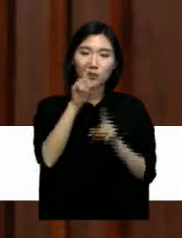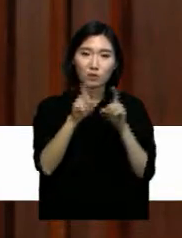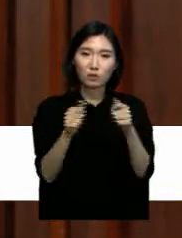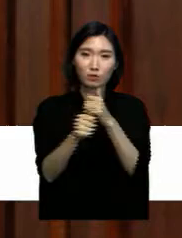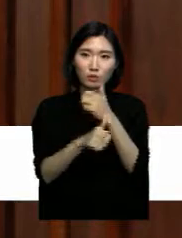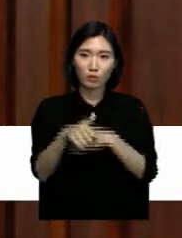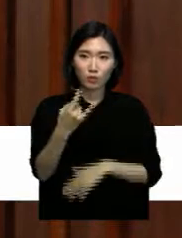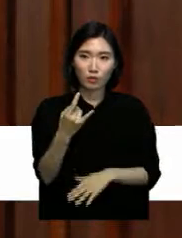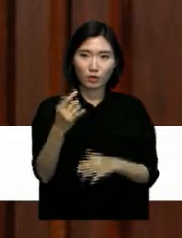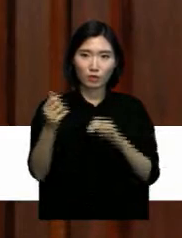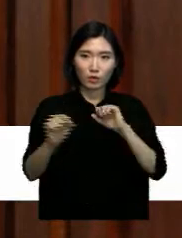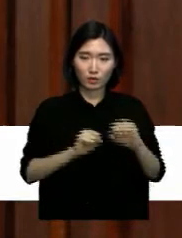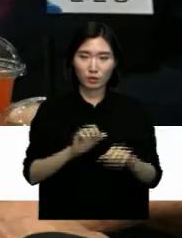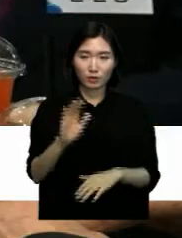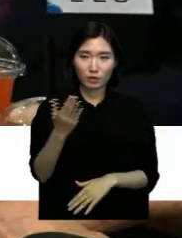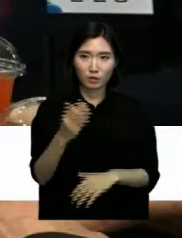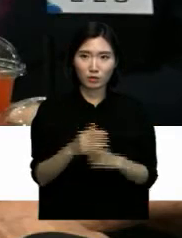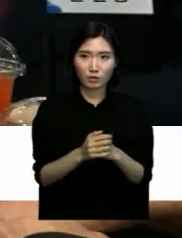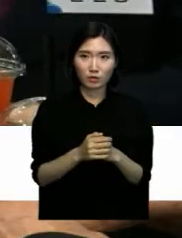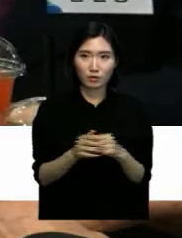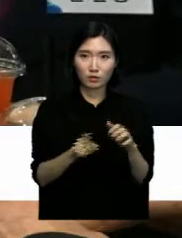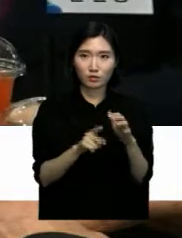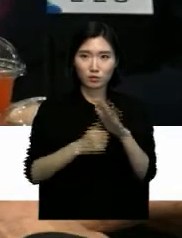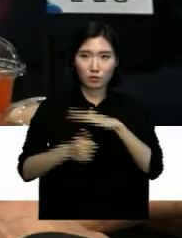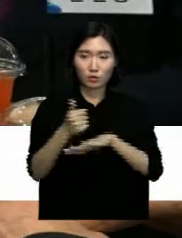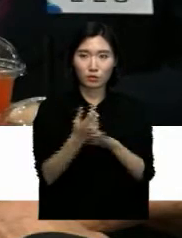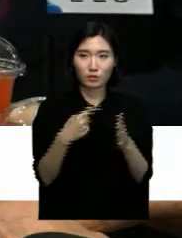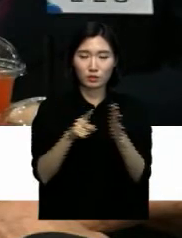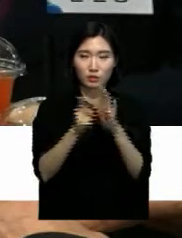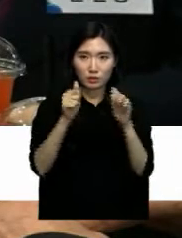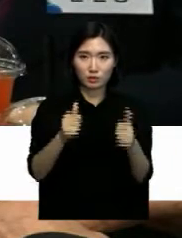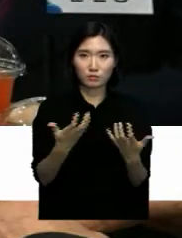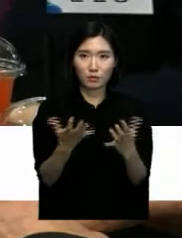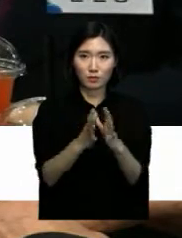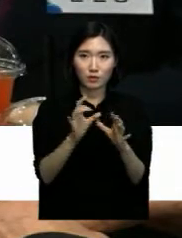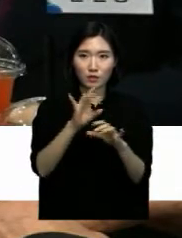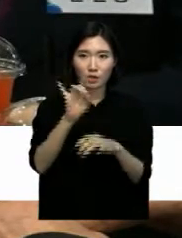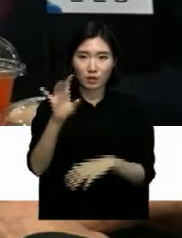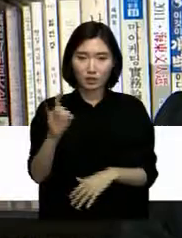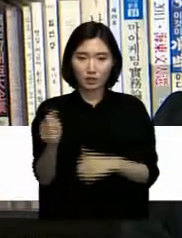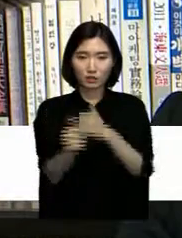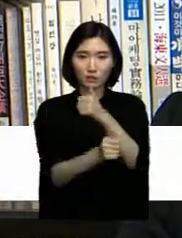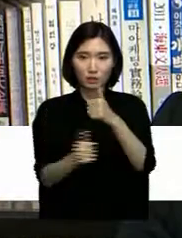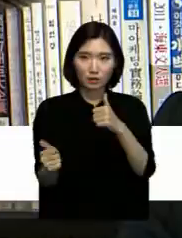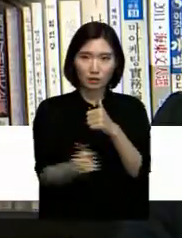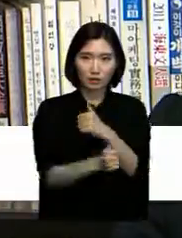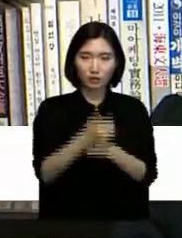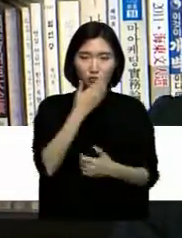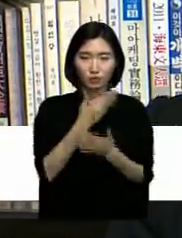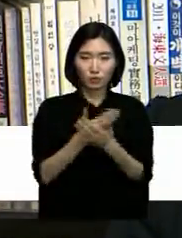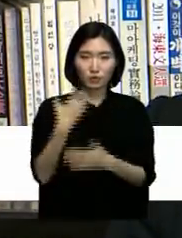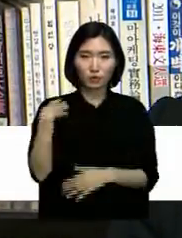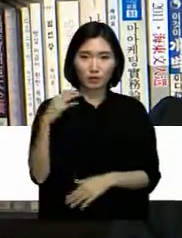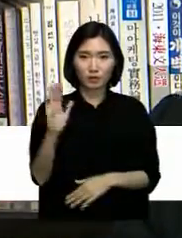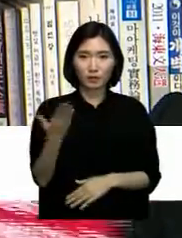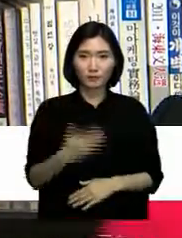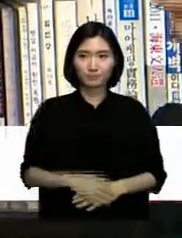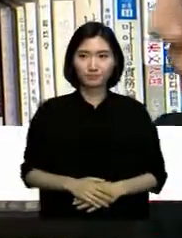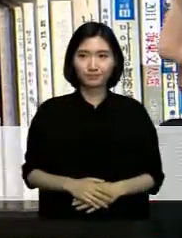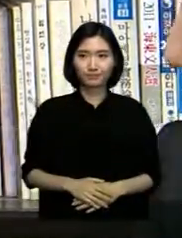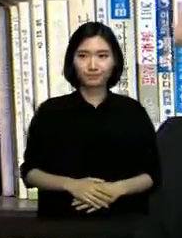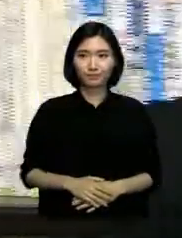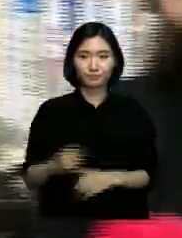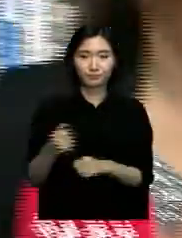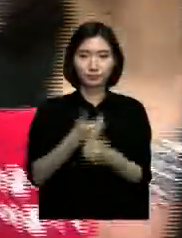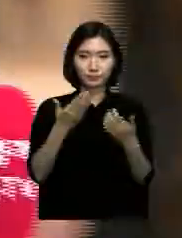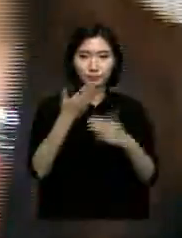연정실행위원회에서 활동을 하게 되고 성공적인 연정을 위한 집행부와 각 상임위 간의 가교 역할을 하게 됩니다. 네, 알겠습니다. 말씀